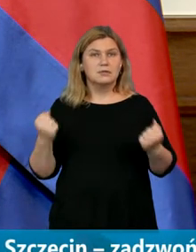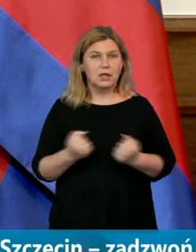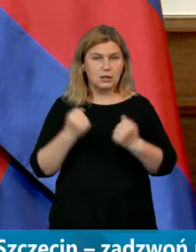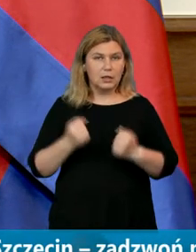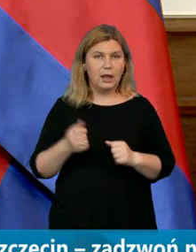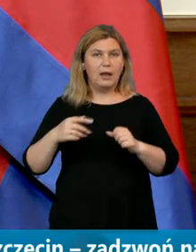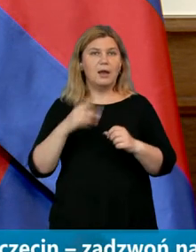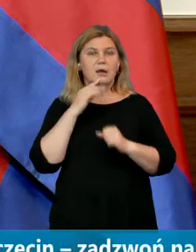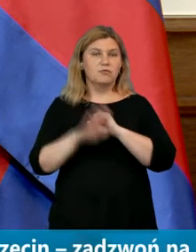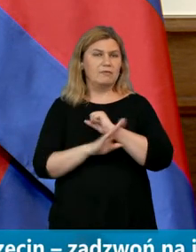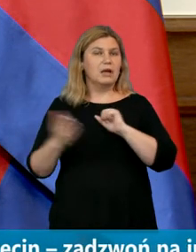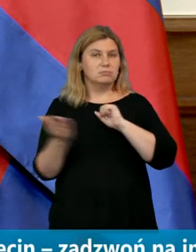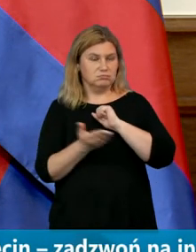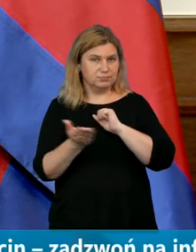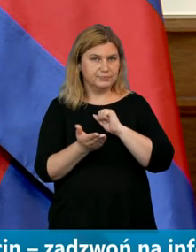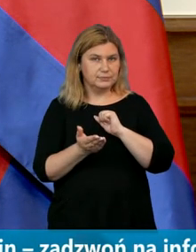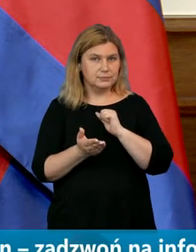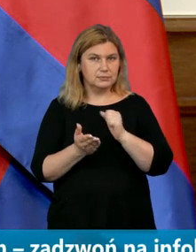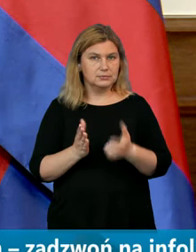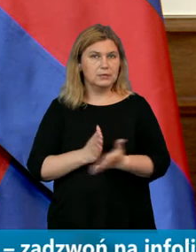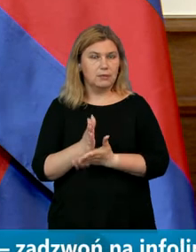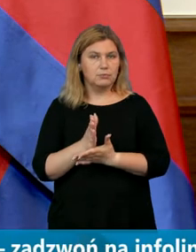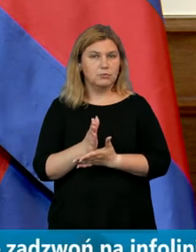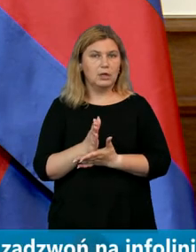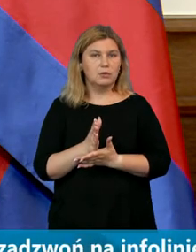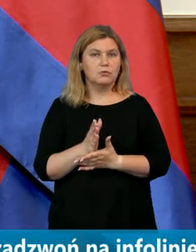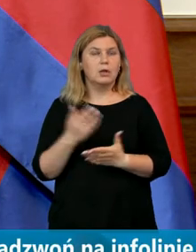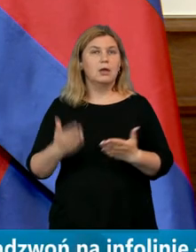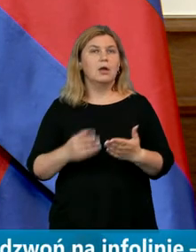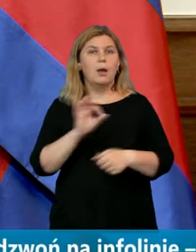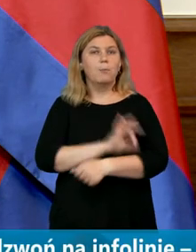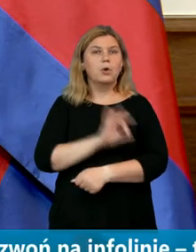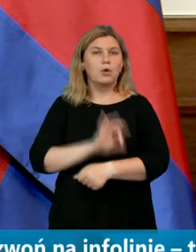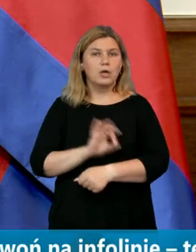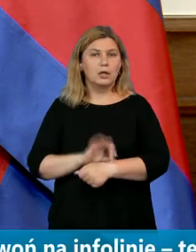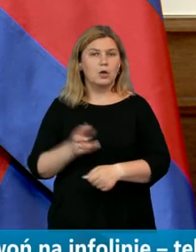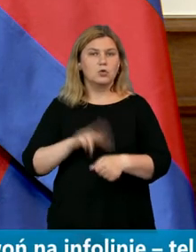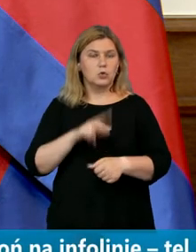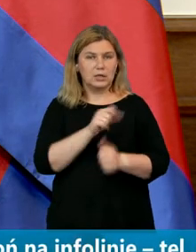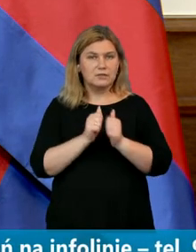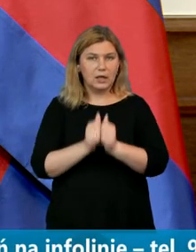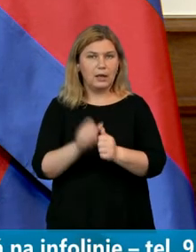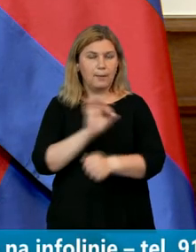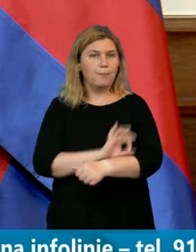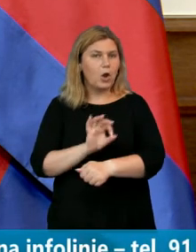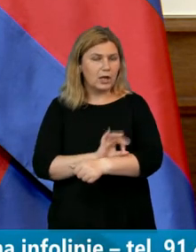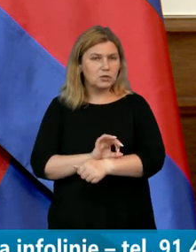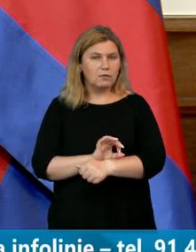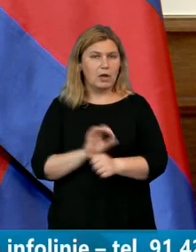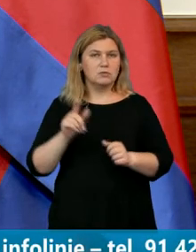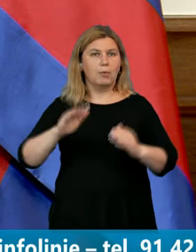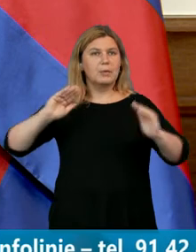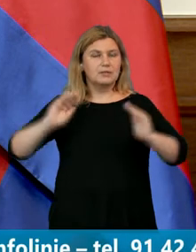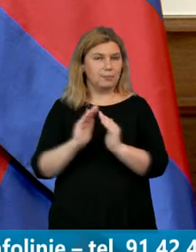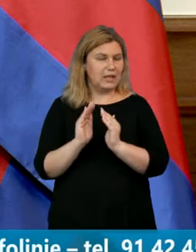w wycinkach poprzez też sugestie do projektanta, który ma za zadanie tak zaprojektować ten obiekt, aby zminimalizować